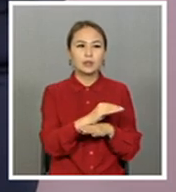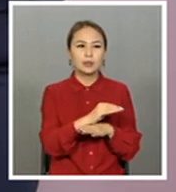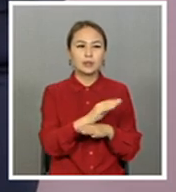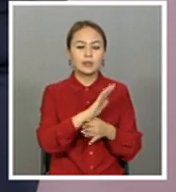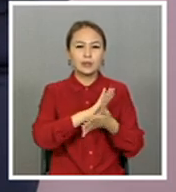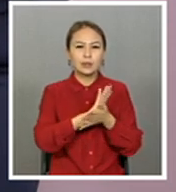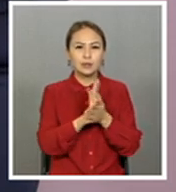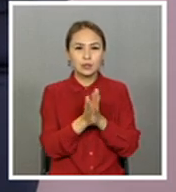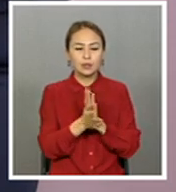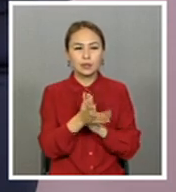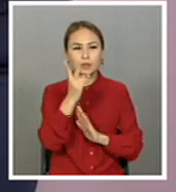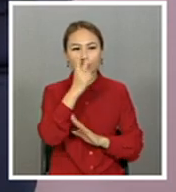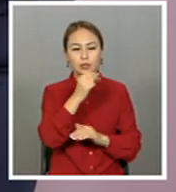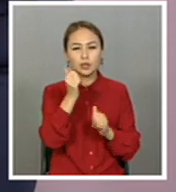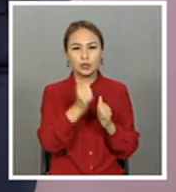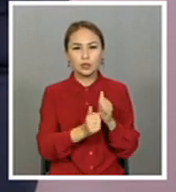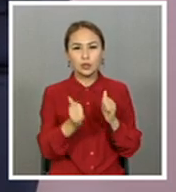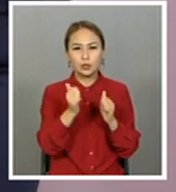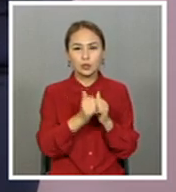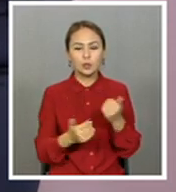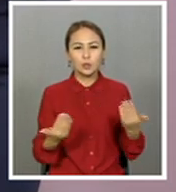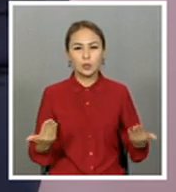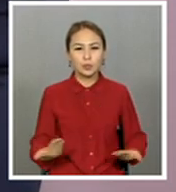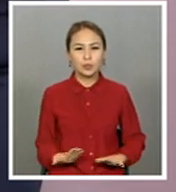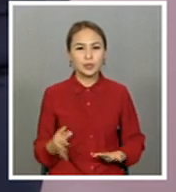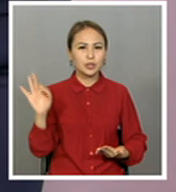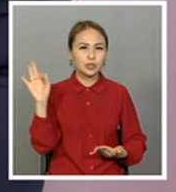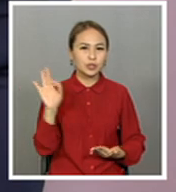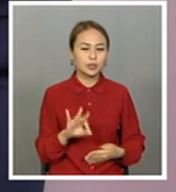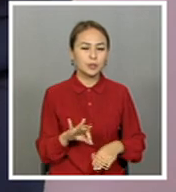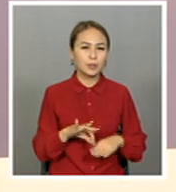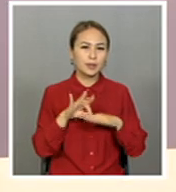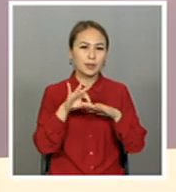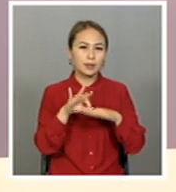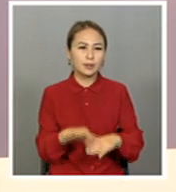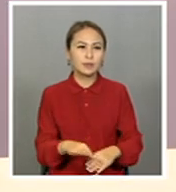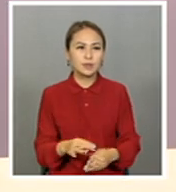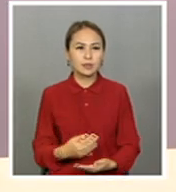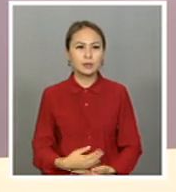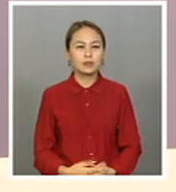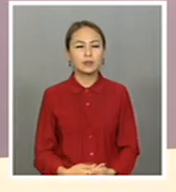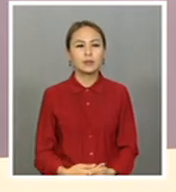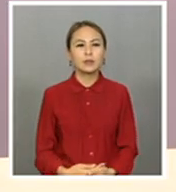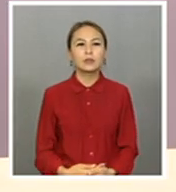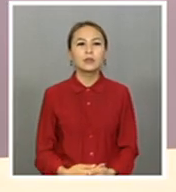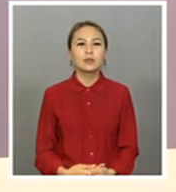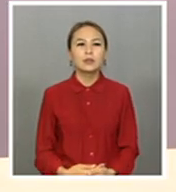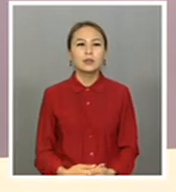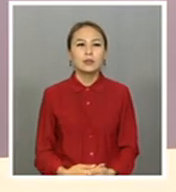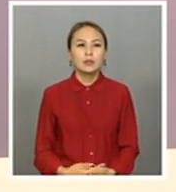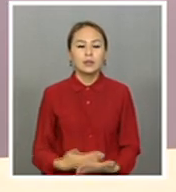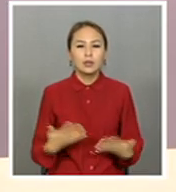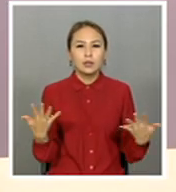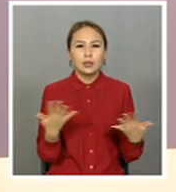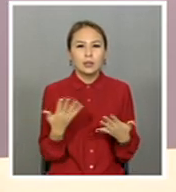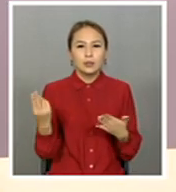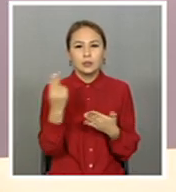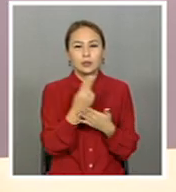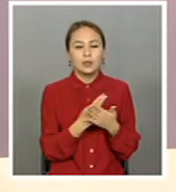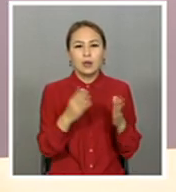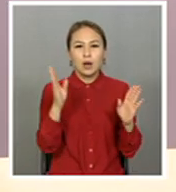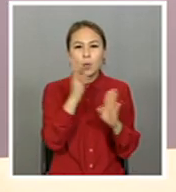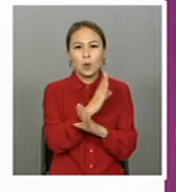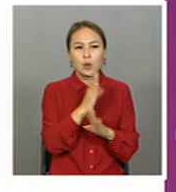қасиеттерін күнделікті өмірде жиі пайдаланамыз. Қай суретте